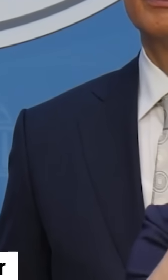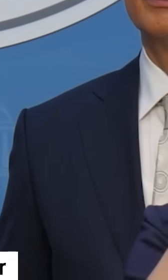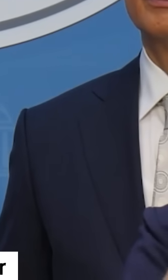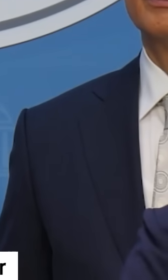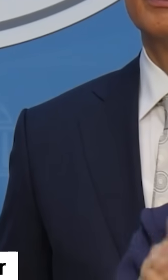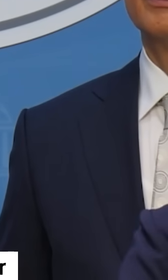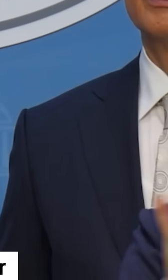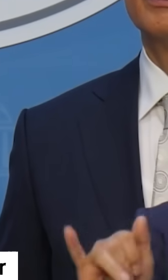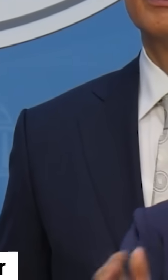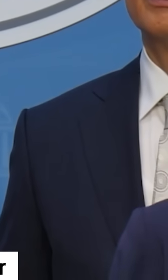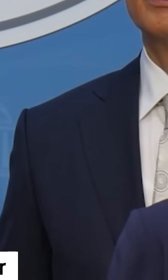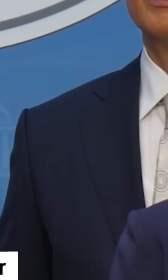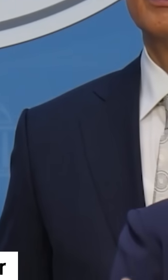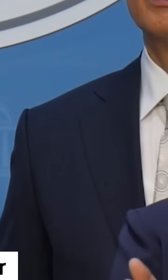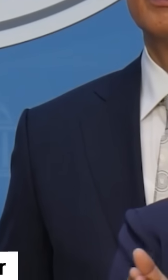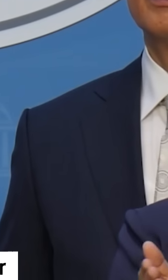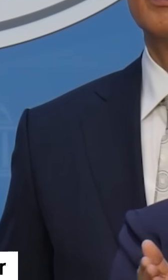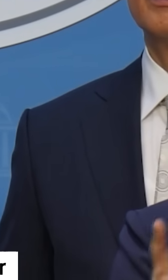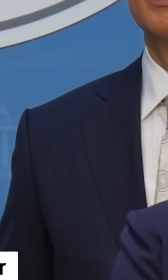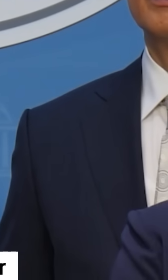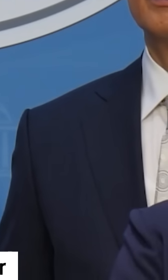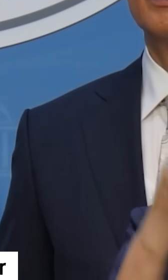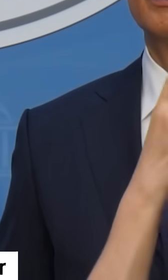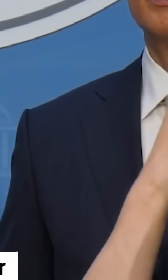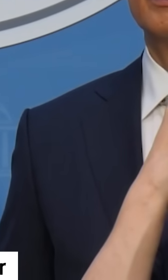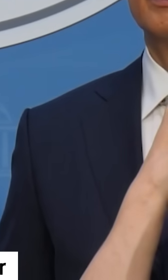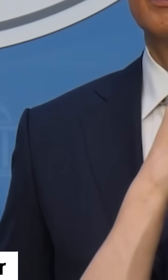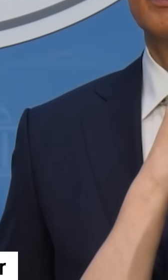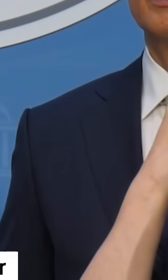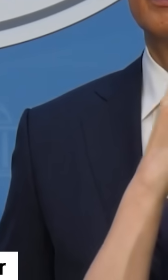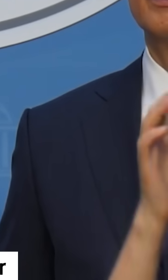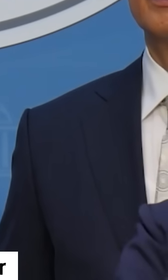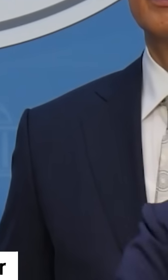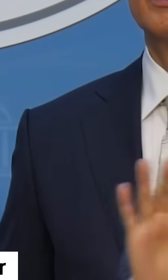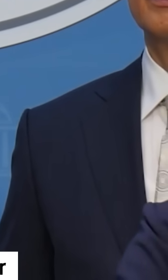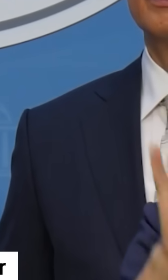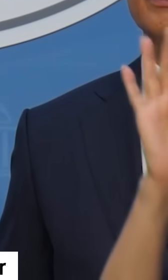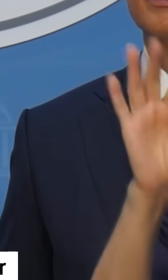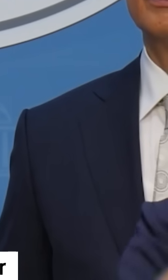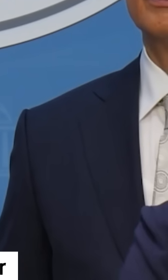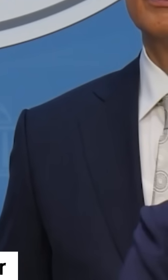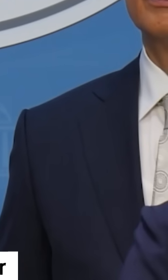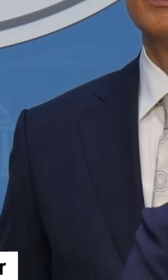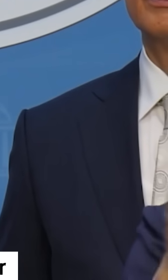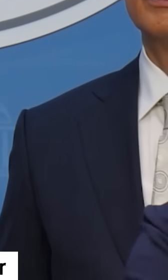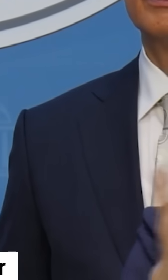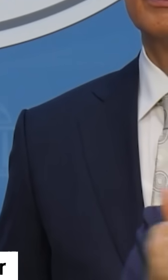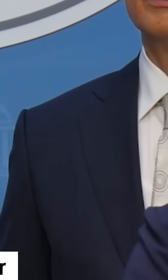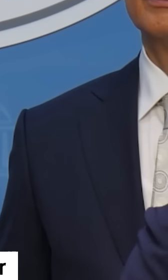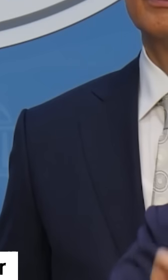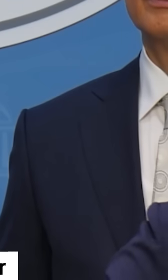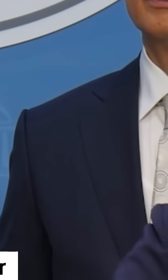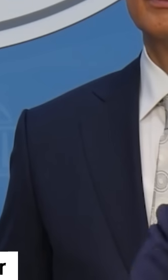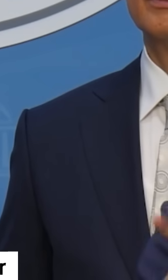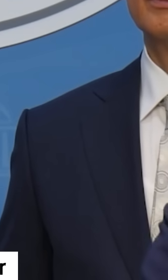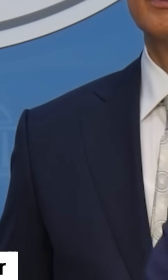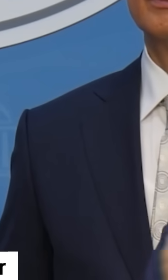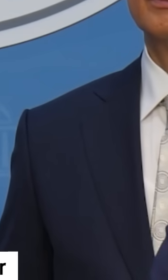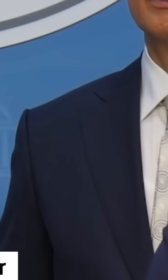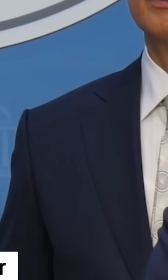그 사람들을 동원하는 그 비용들을 생각해 보면서 그 비용으로 수산업자들, 자영업자들을 도왔으면